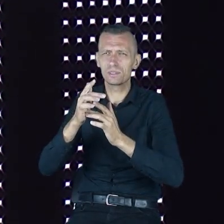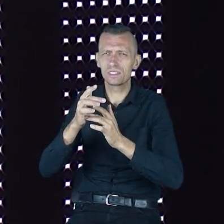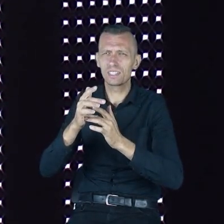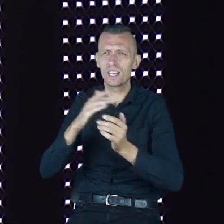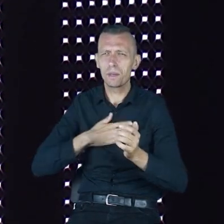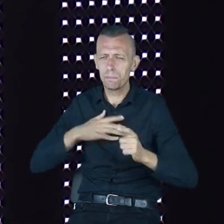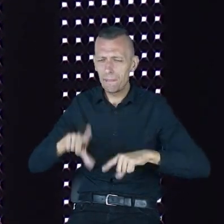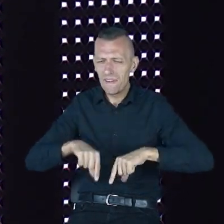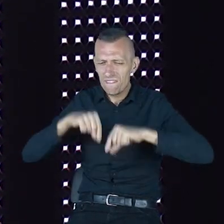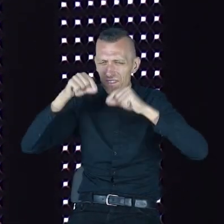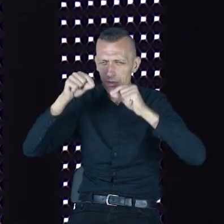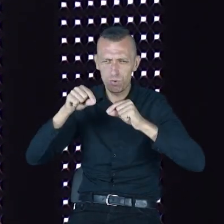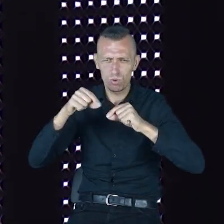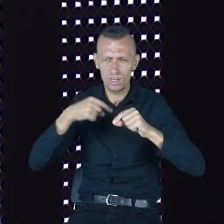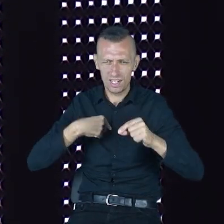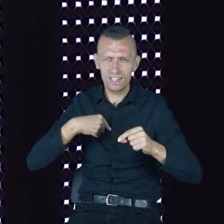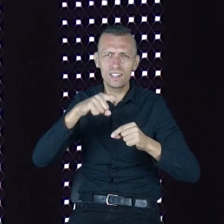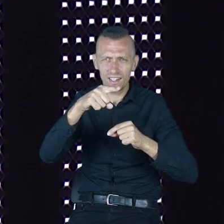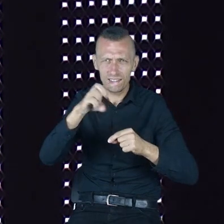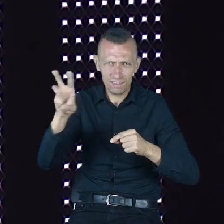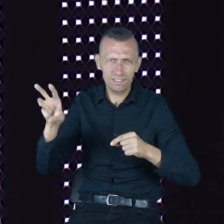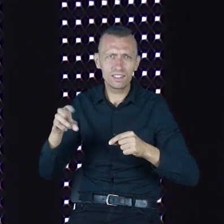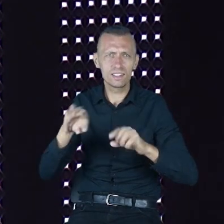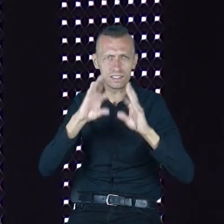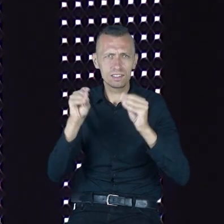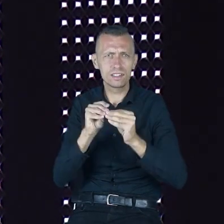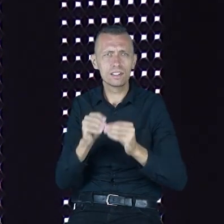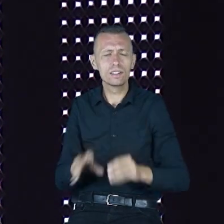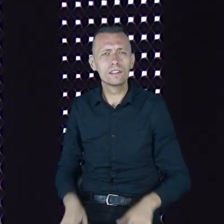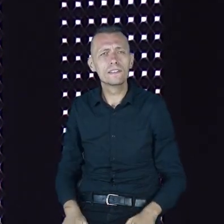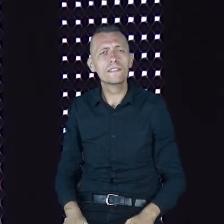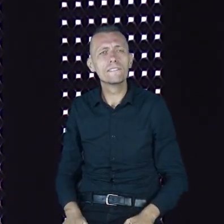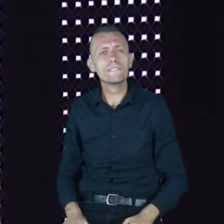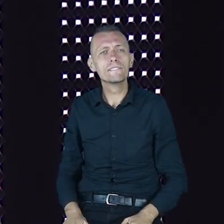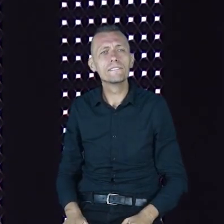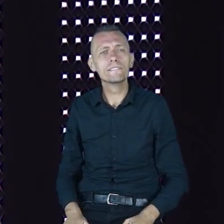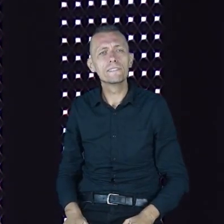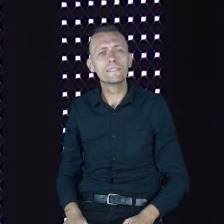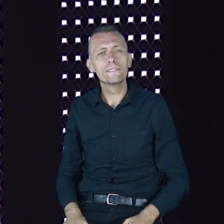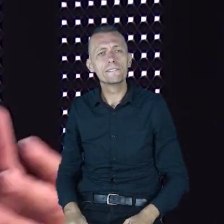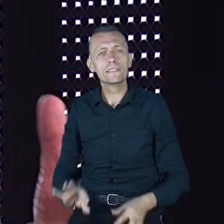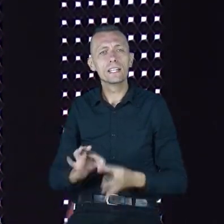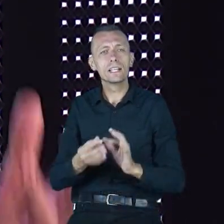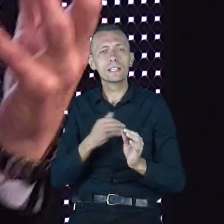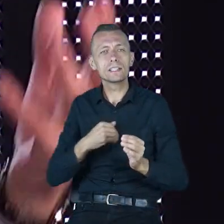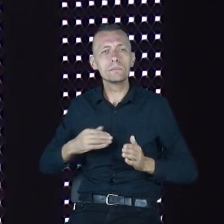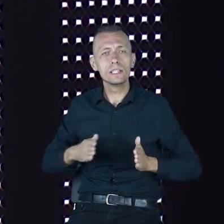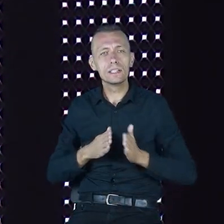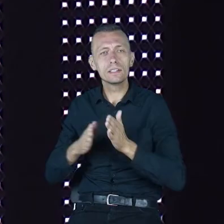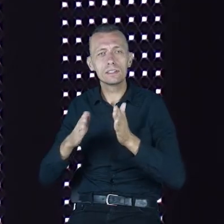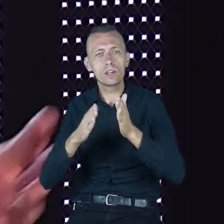Tobą i przede mną, przed nami. I wiecie, gdy zaczynamy te kroki czynić, gdy zaczynamy je